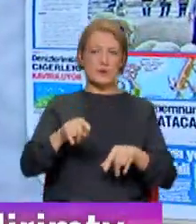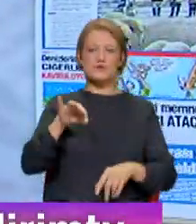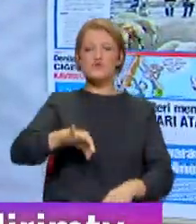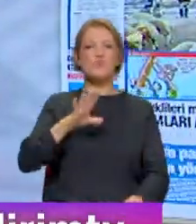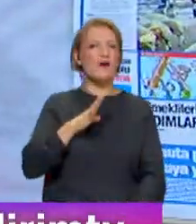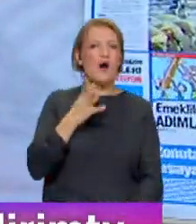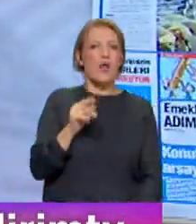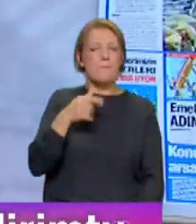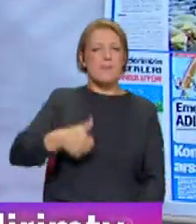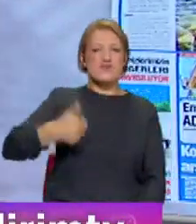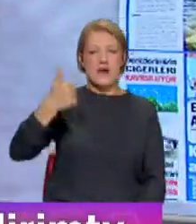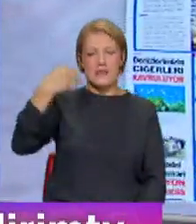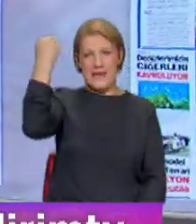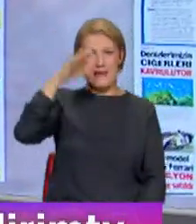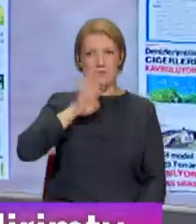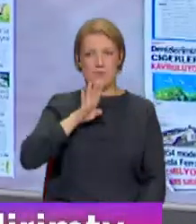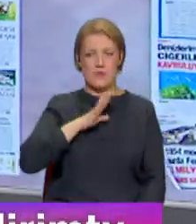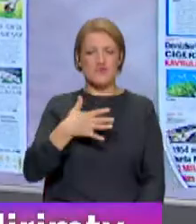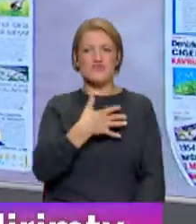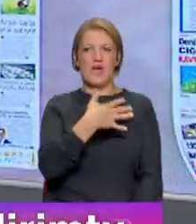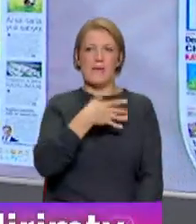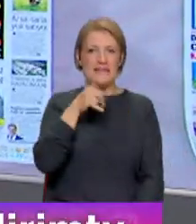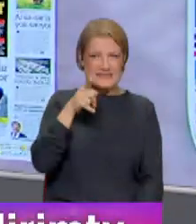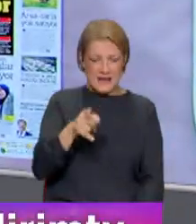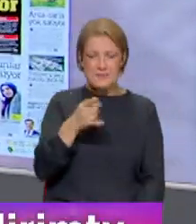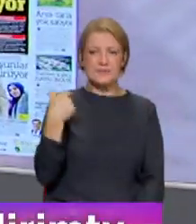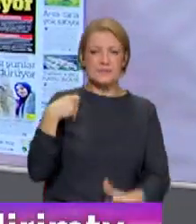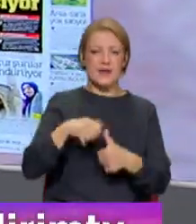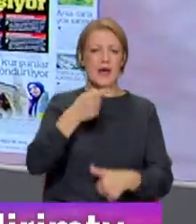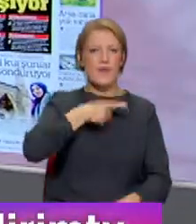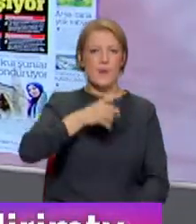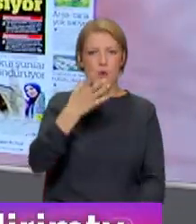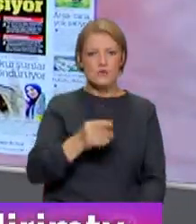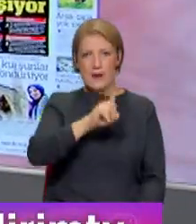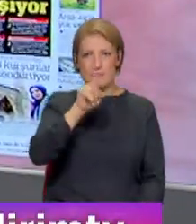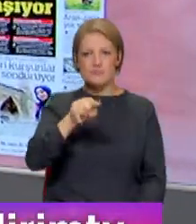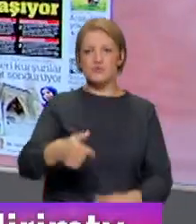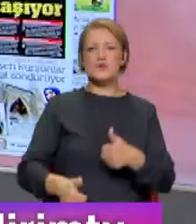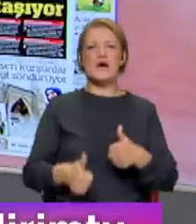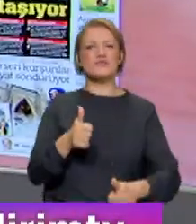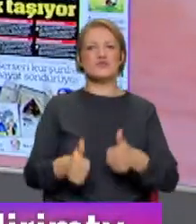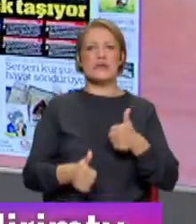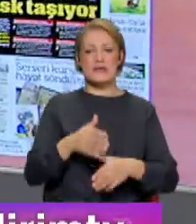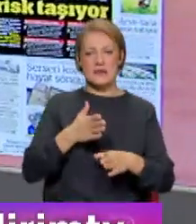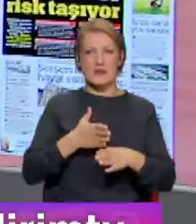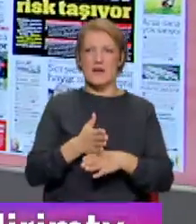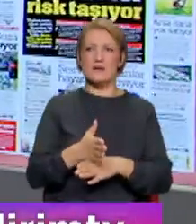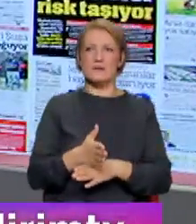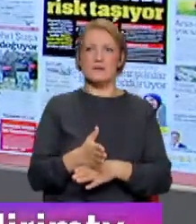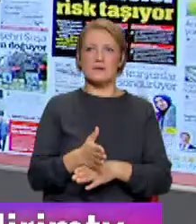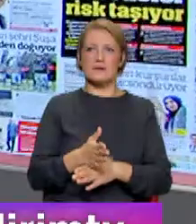İmamoğlu CHP sıralarında yeniden aday olacak mı ve bu yarışta hakikaten